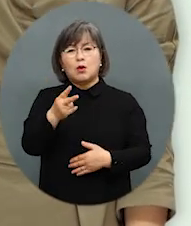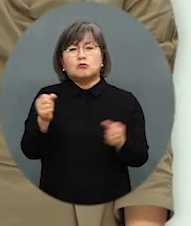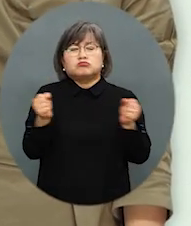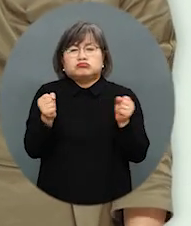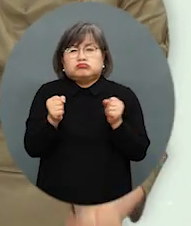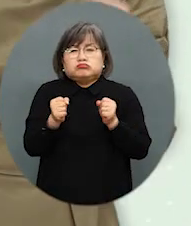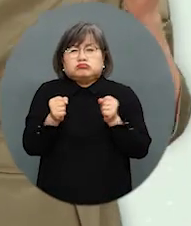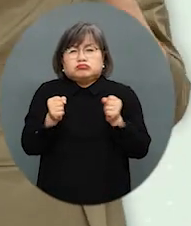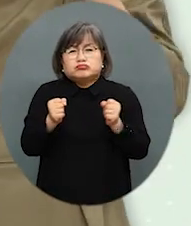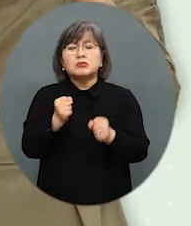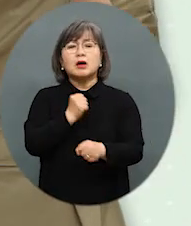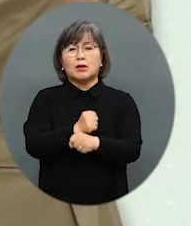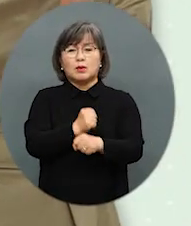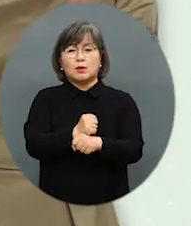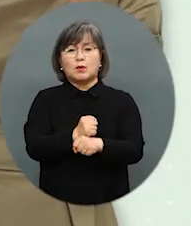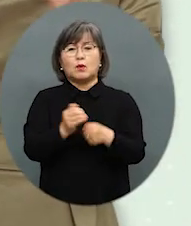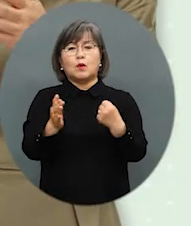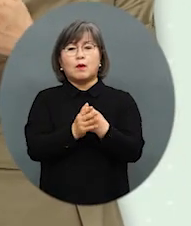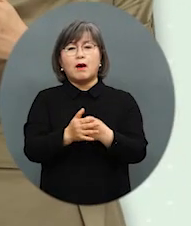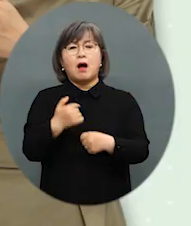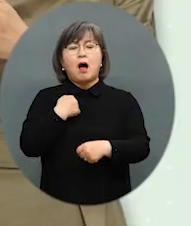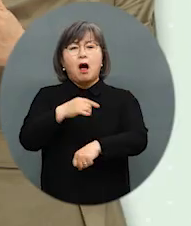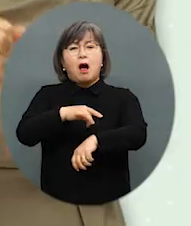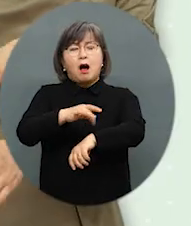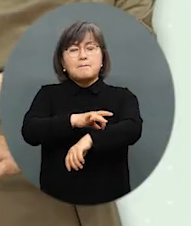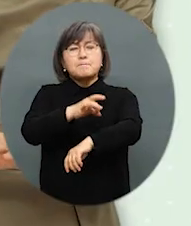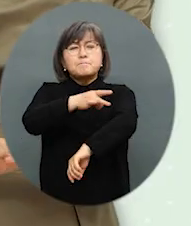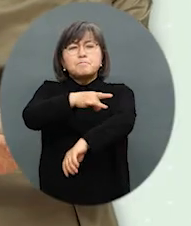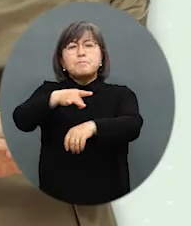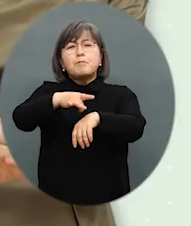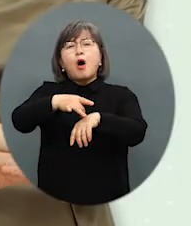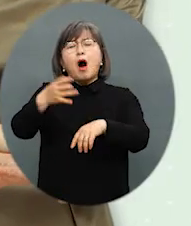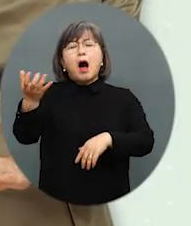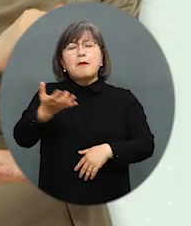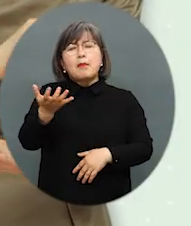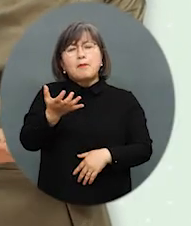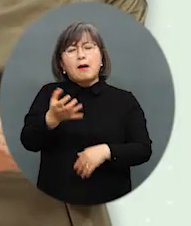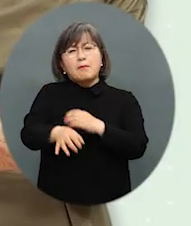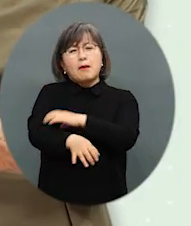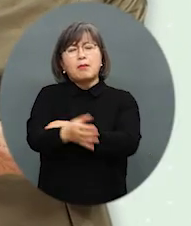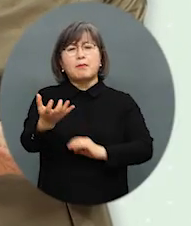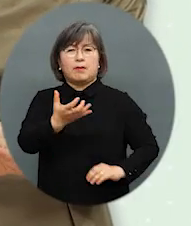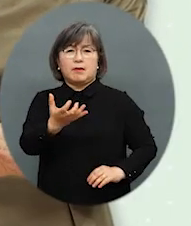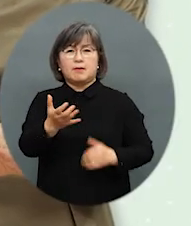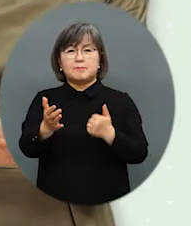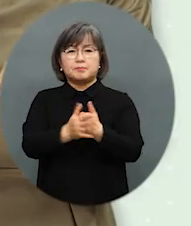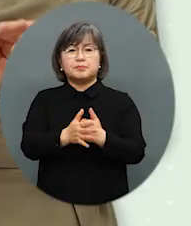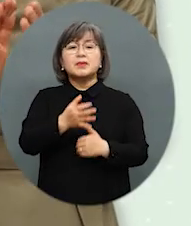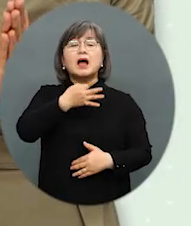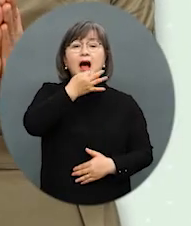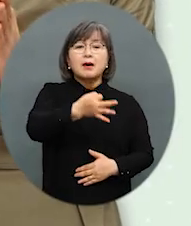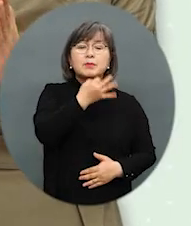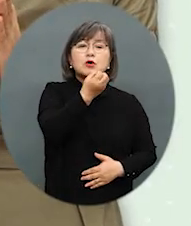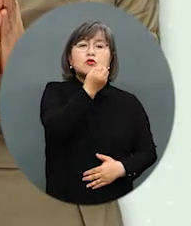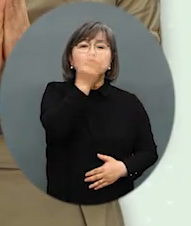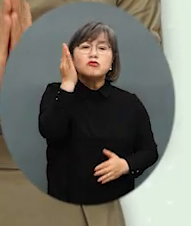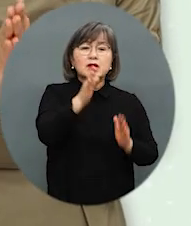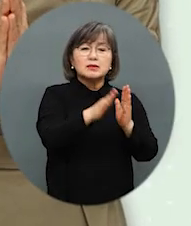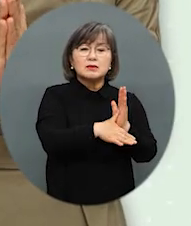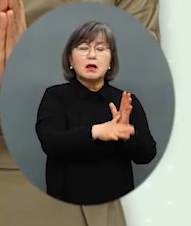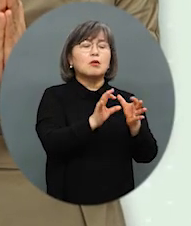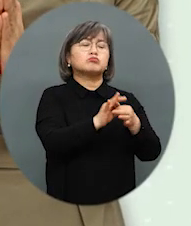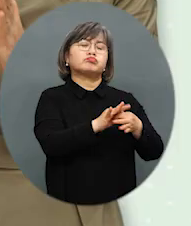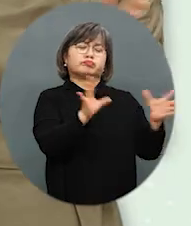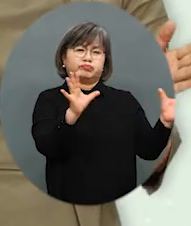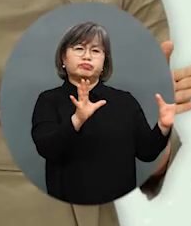나요. 그리고 오한, 추워요. 그리고 어때요? 근육통이 먼저 나타납니다. 감기는